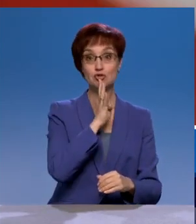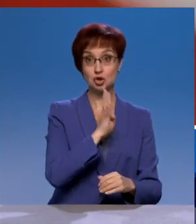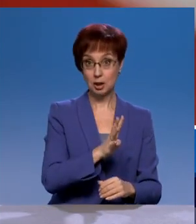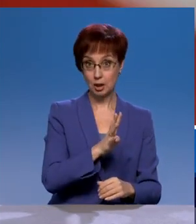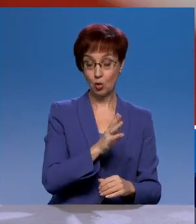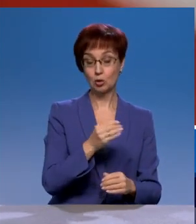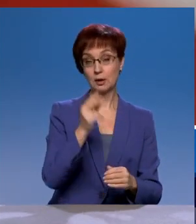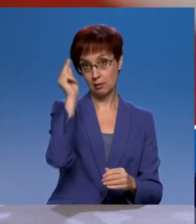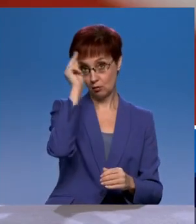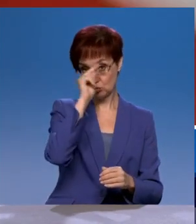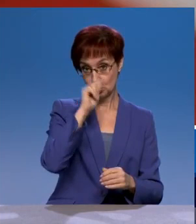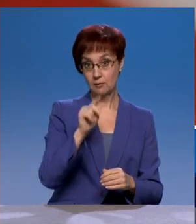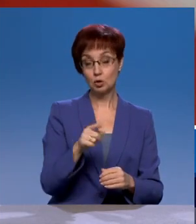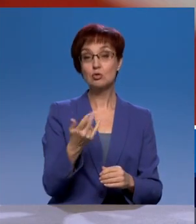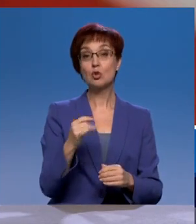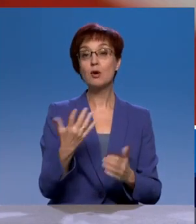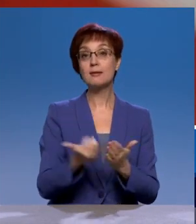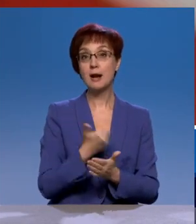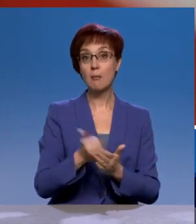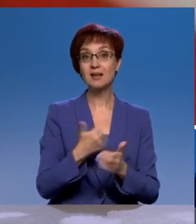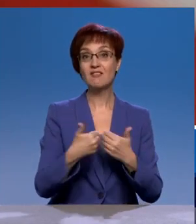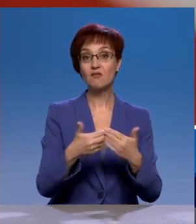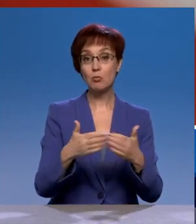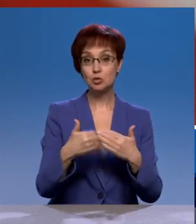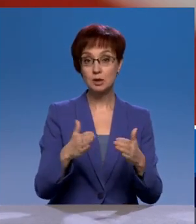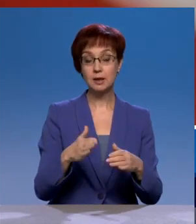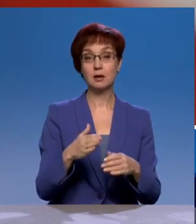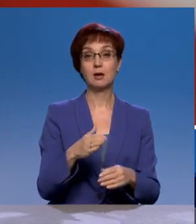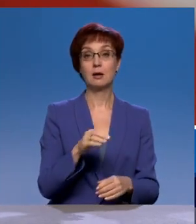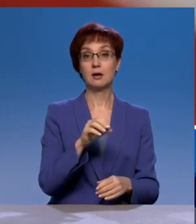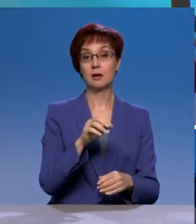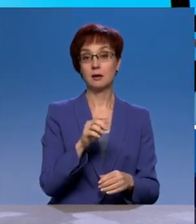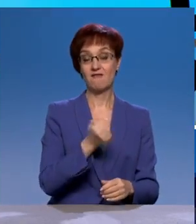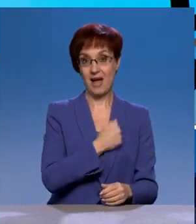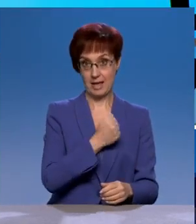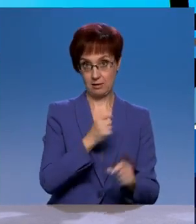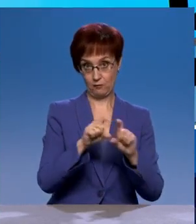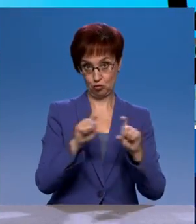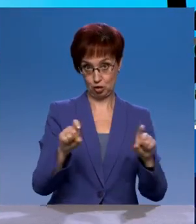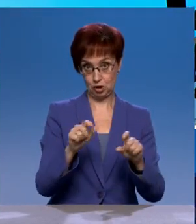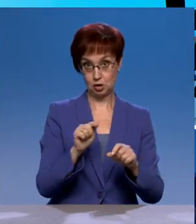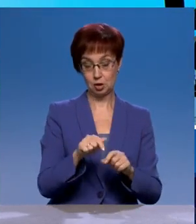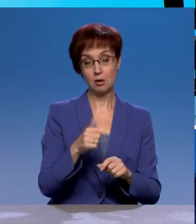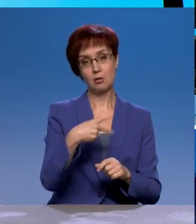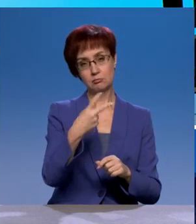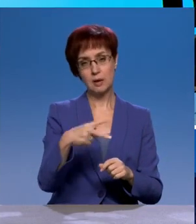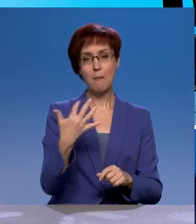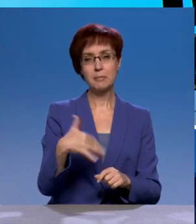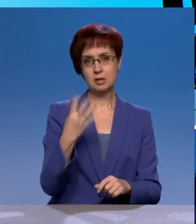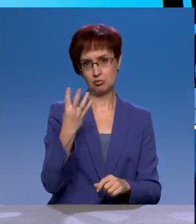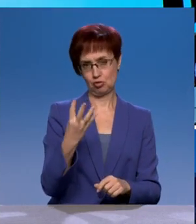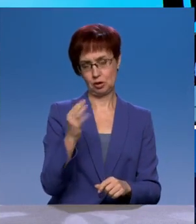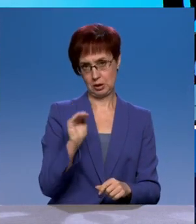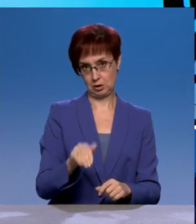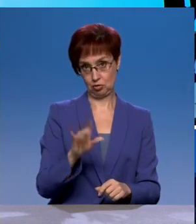выпускник, лейтенант военного училища? У него оклад сразу 4 МРОТ. Это примерно 50 тысяч рублей. Да. Ну, а дальше там всякие надбавочки. Да. И